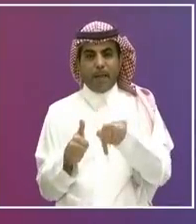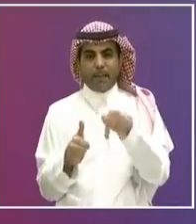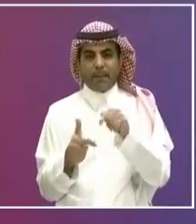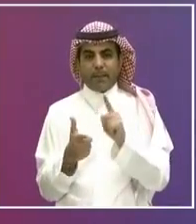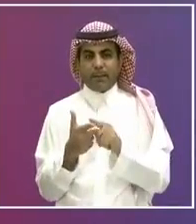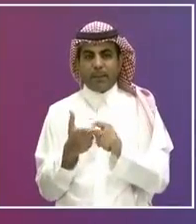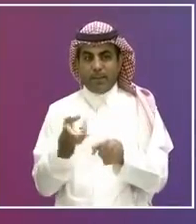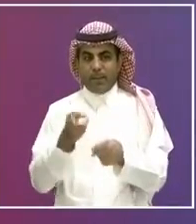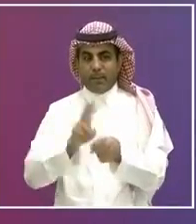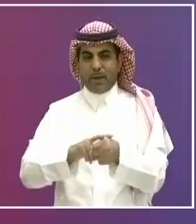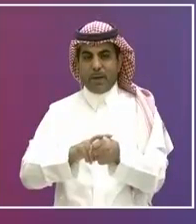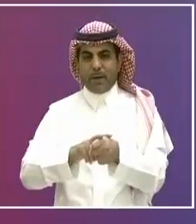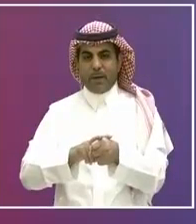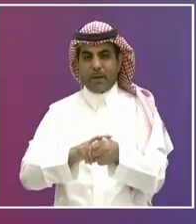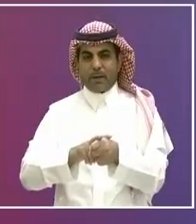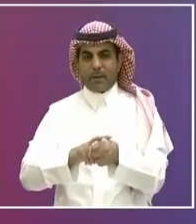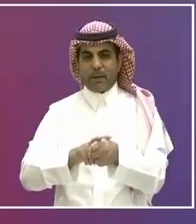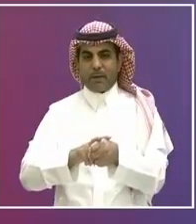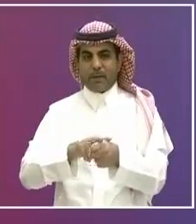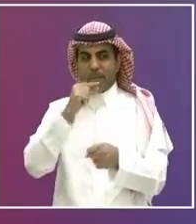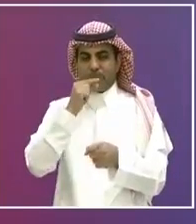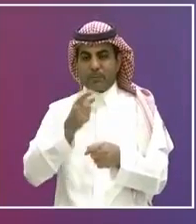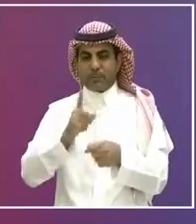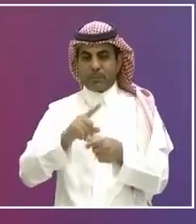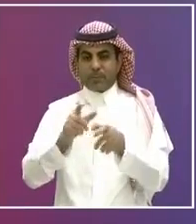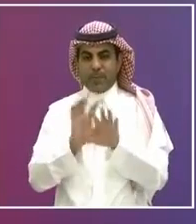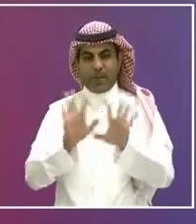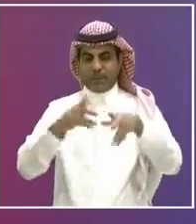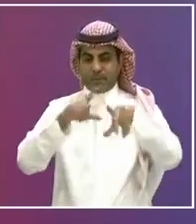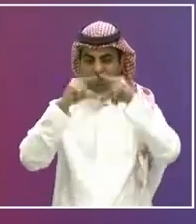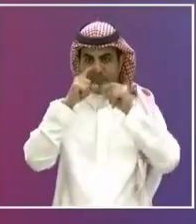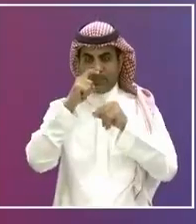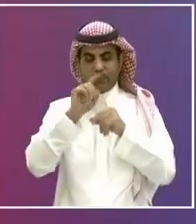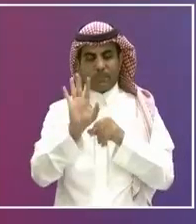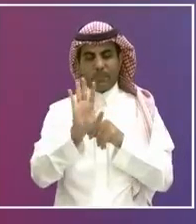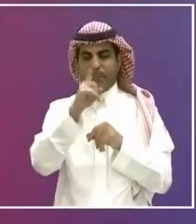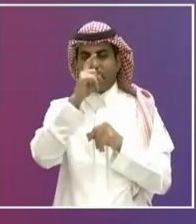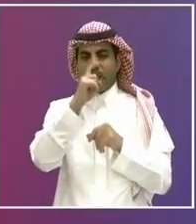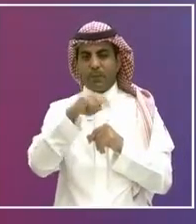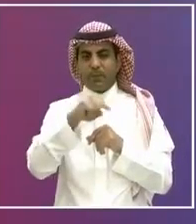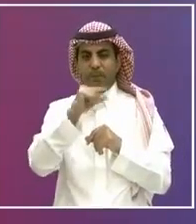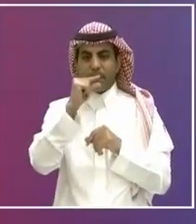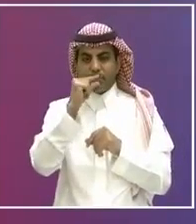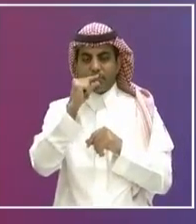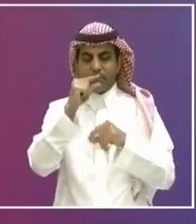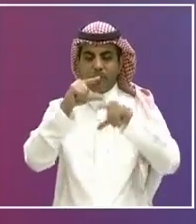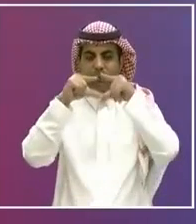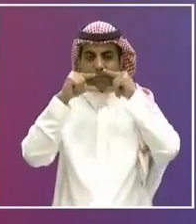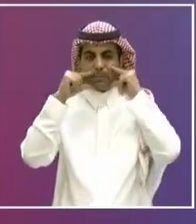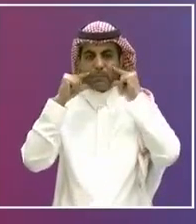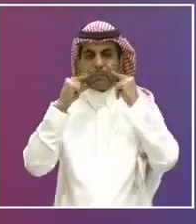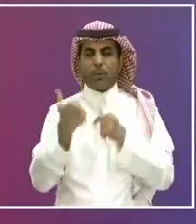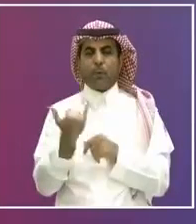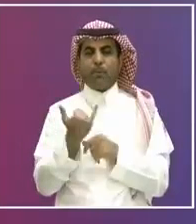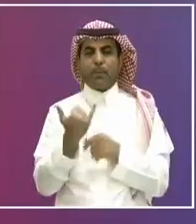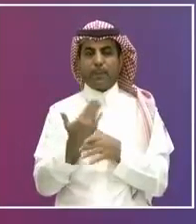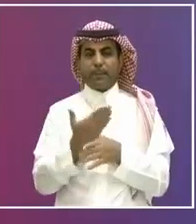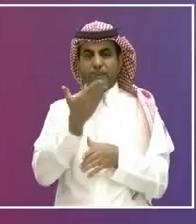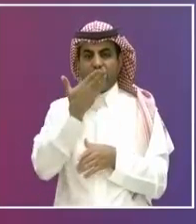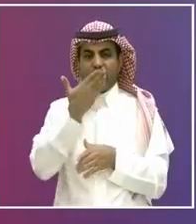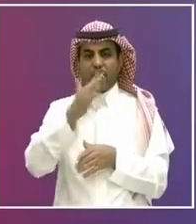بدون سلوكيات وبدون احترازات؟ لا طبعا، ما دامت الجائحة موجودة يجب أن نعود باحترازات. نحمد الله